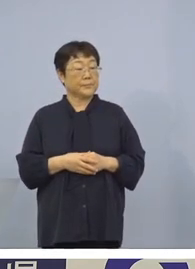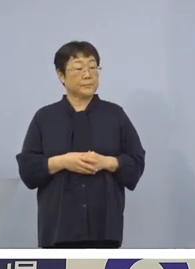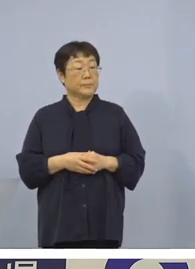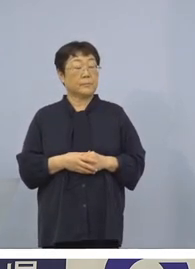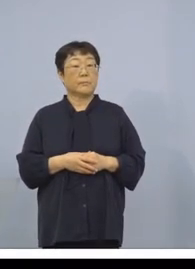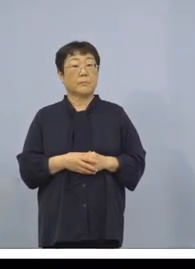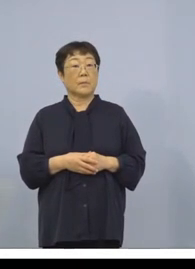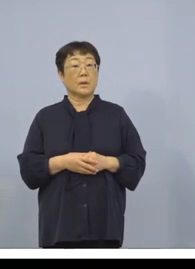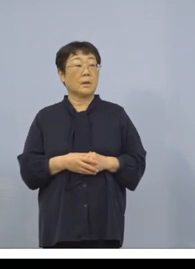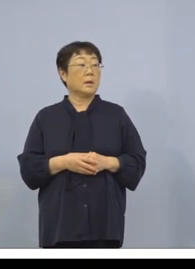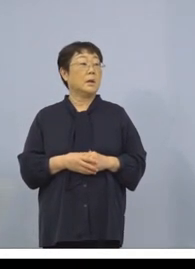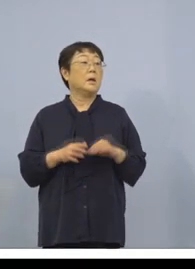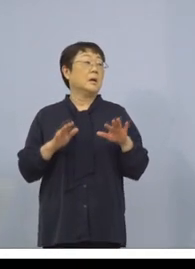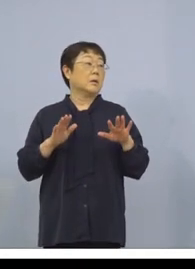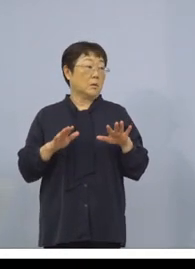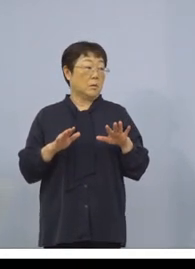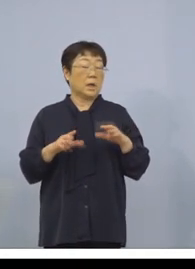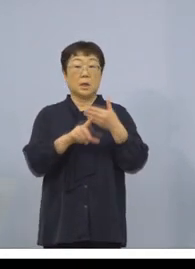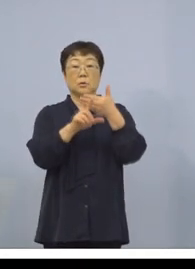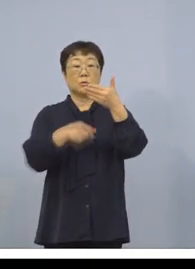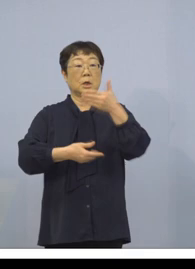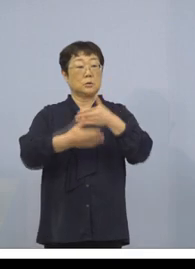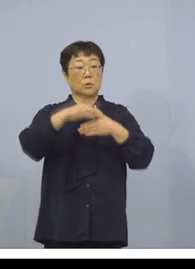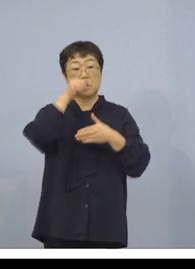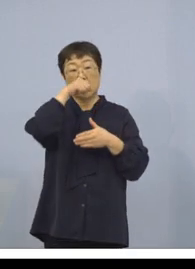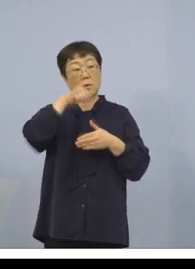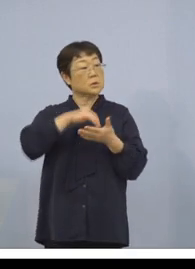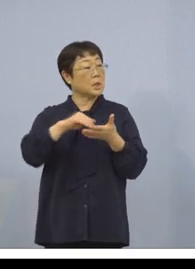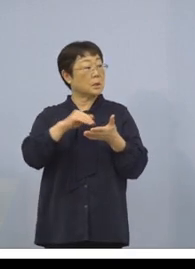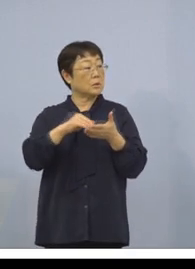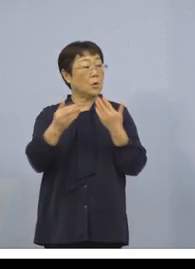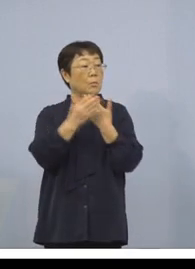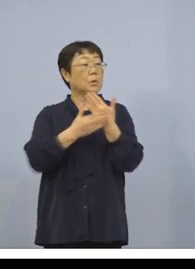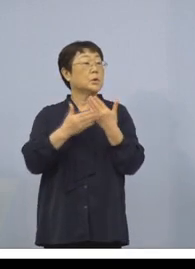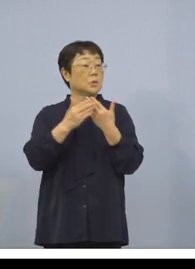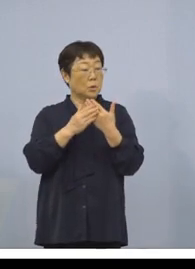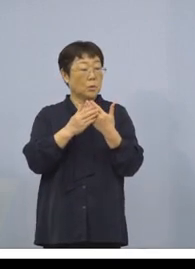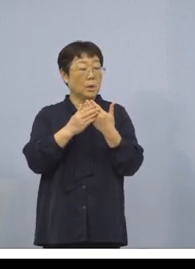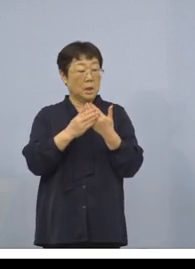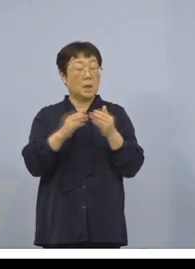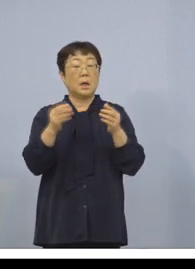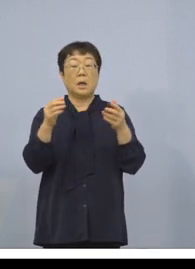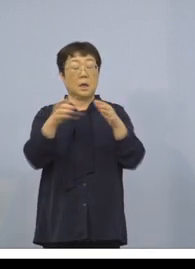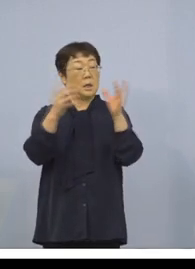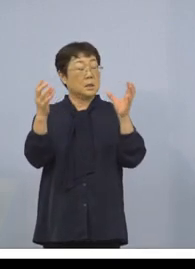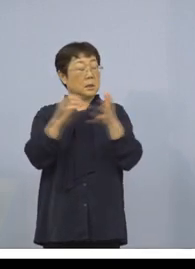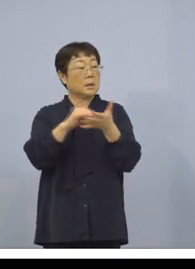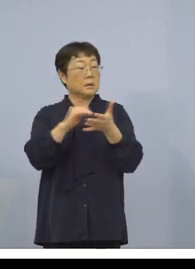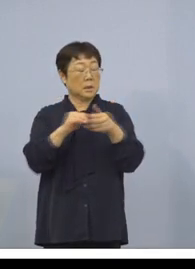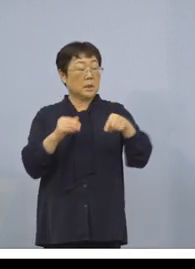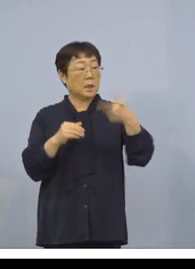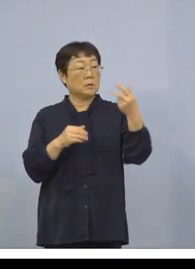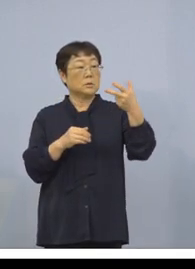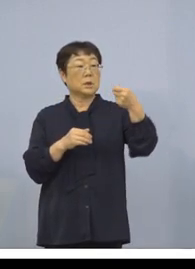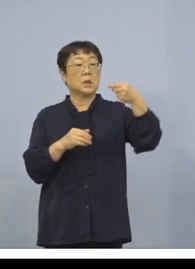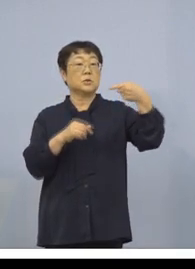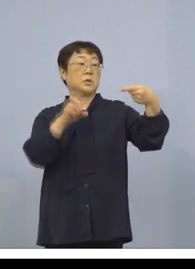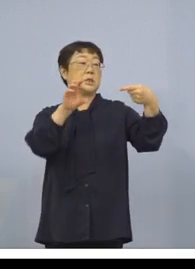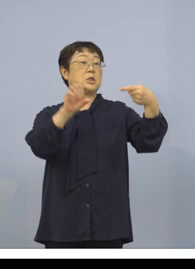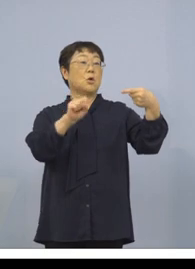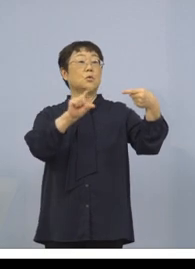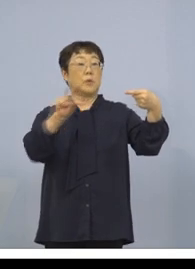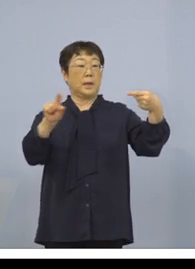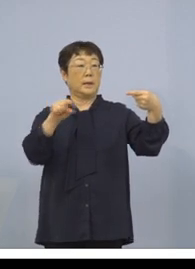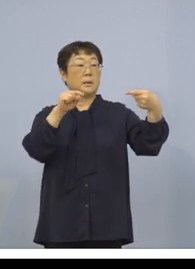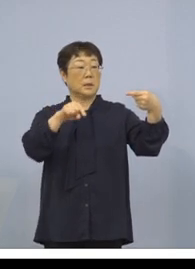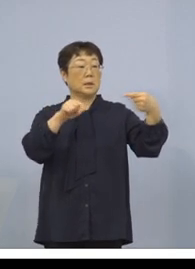でまず今回のですね9月補正予算のポイントは総額171億円ということでございます。う